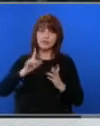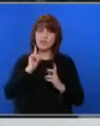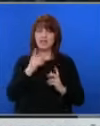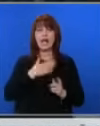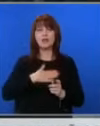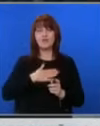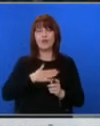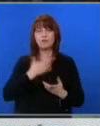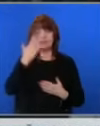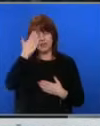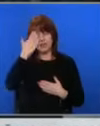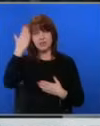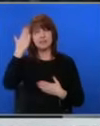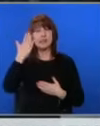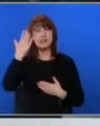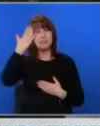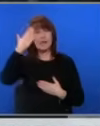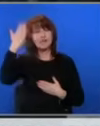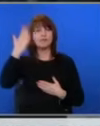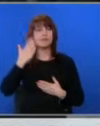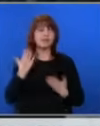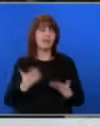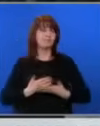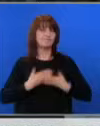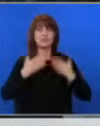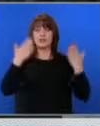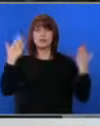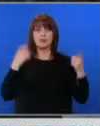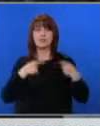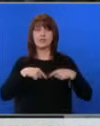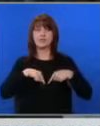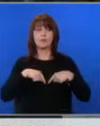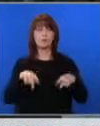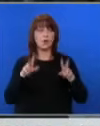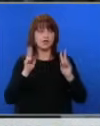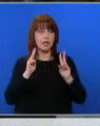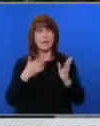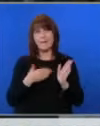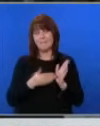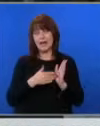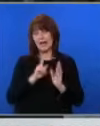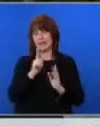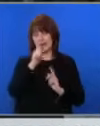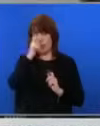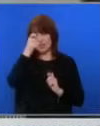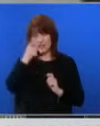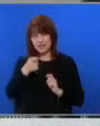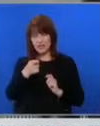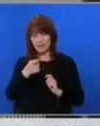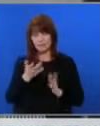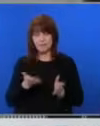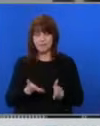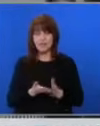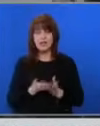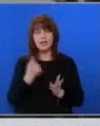истината и справедливостта тържествува в едно такова съдебно решение. макар и да не е уважено в цялост претенцията